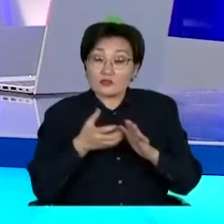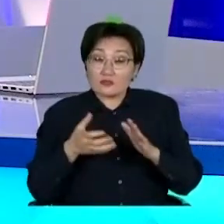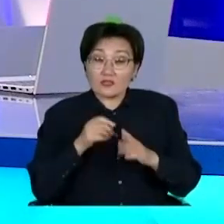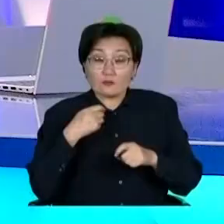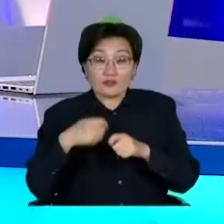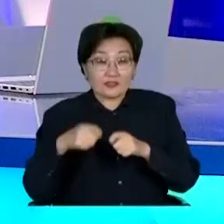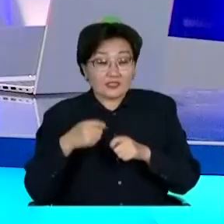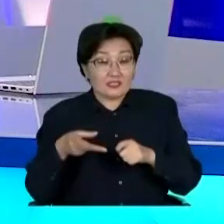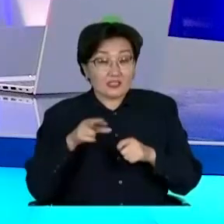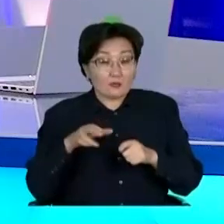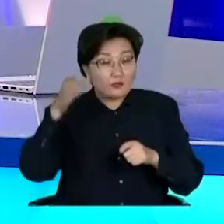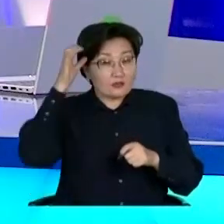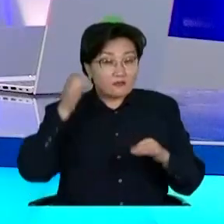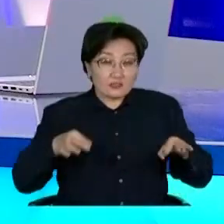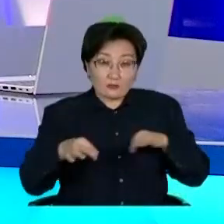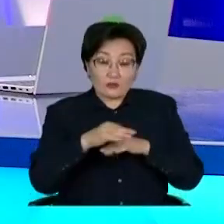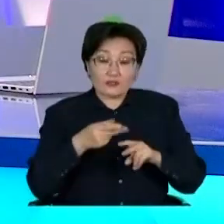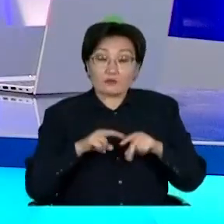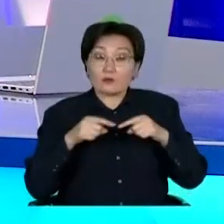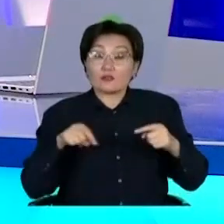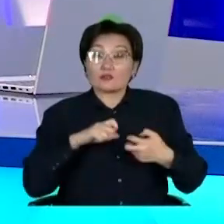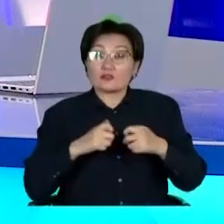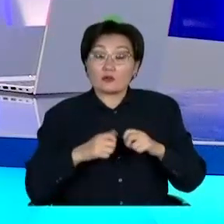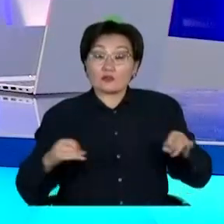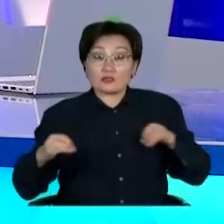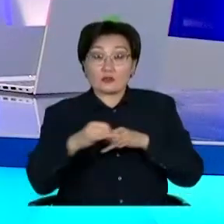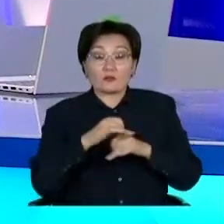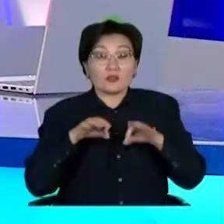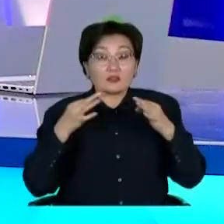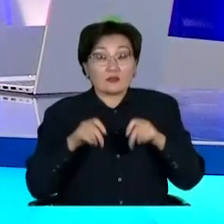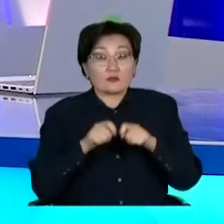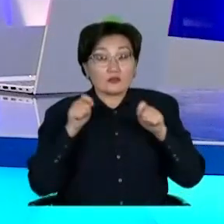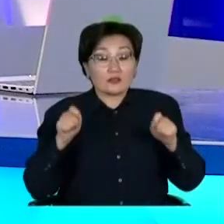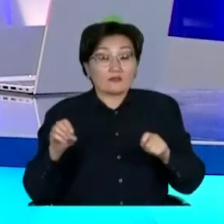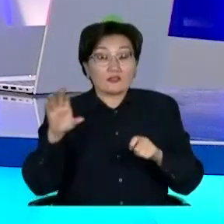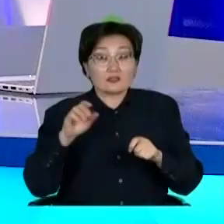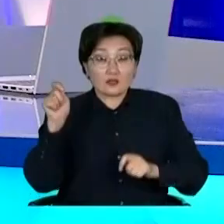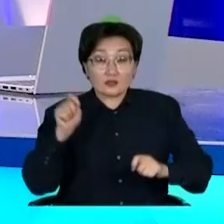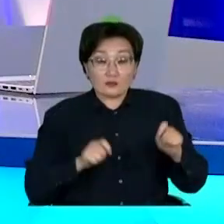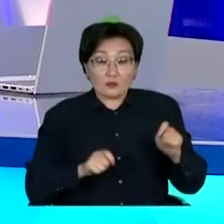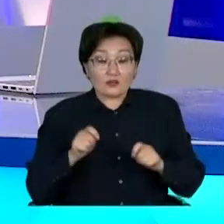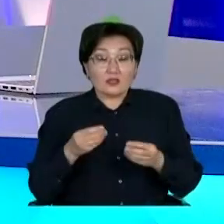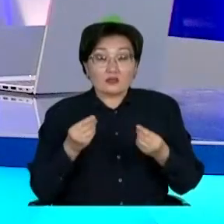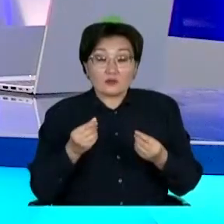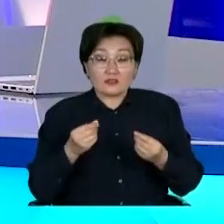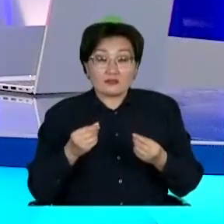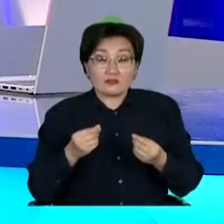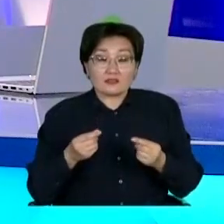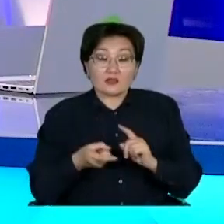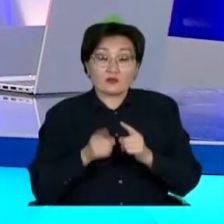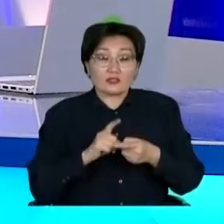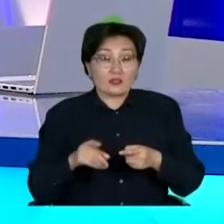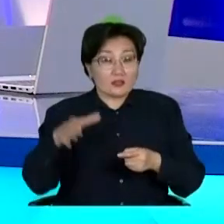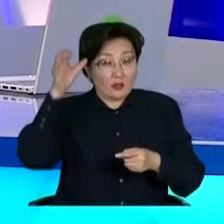финансирования для научных проектов эти и другие проблемы обсудили на открытии Евразийского форума коммерциализации науки в Алмааты на